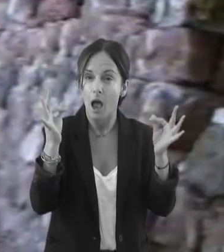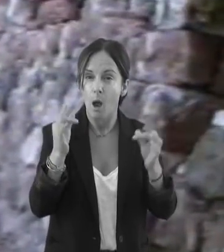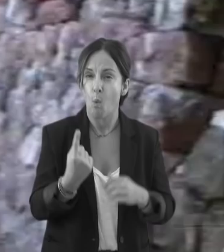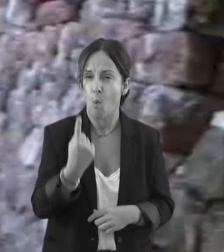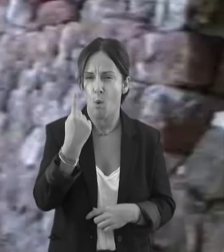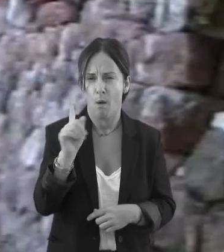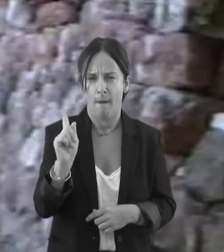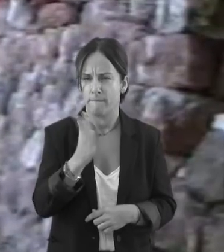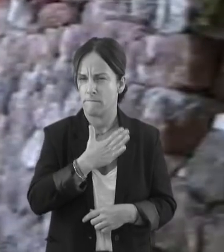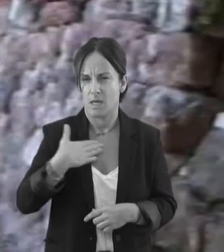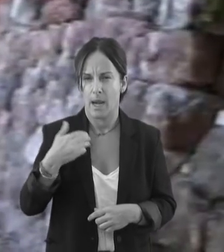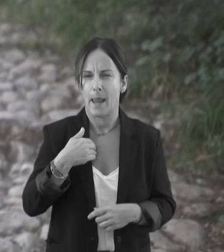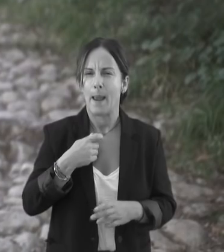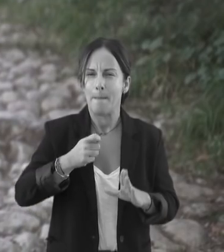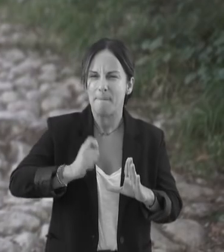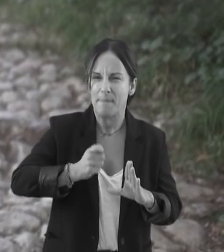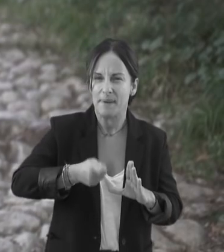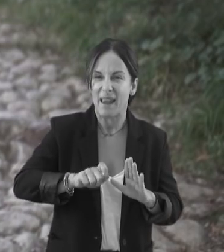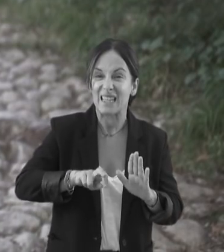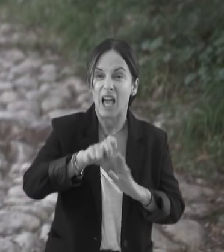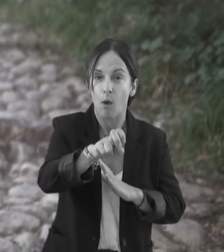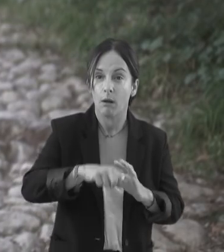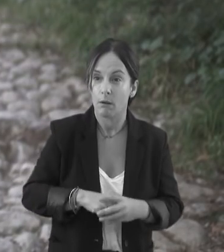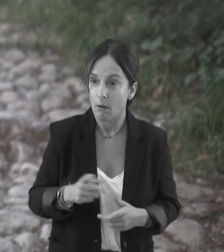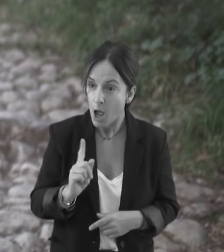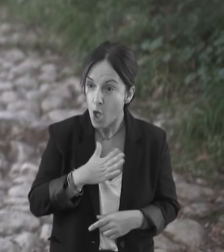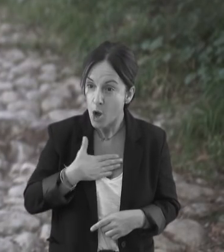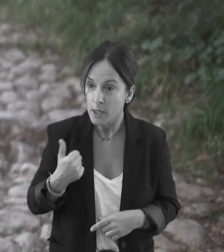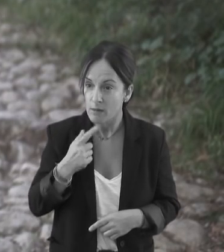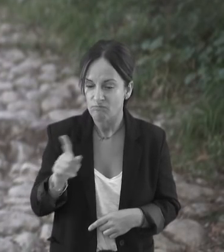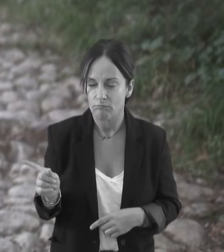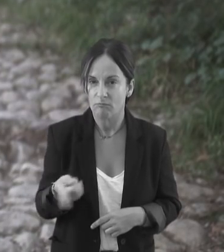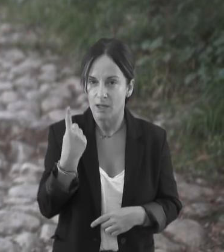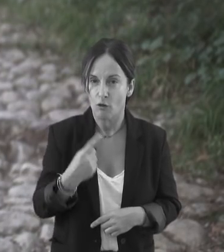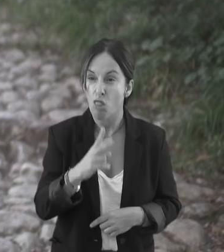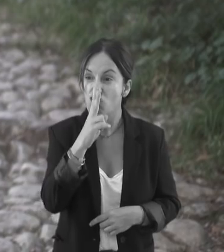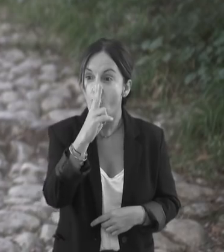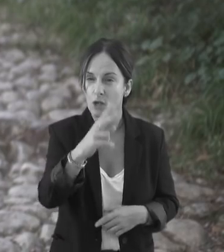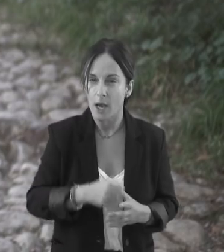picar escalons. Li vaig fer picar escalons 2 anys. 2 anys.